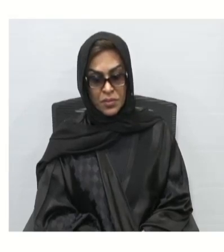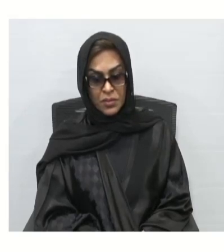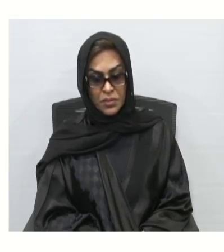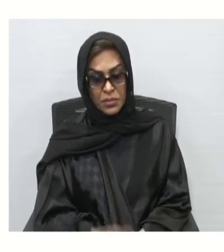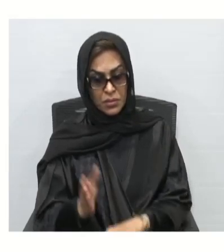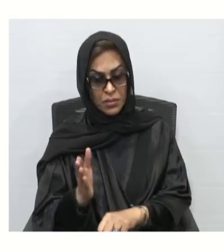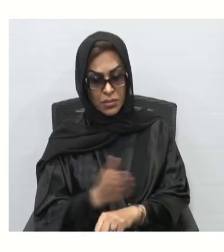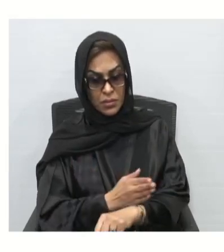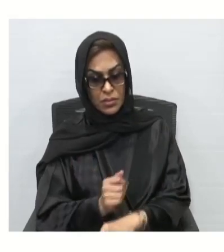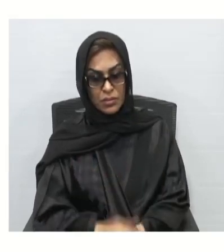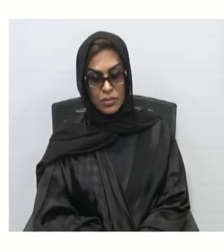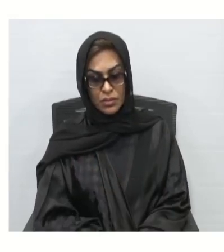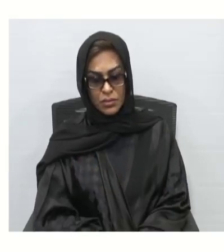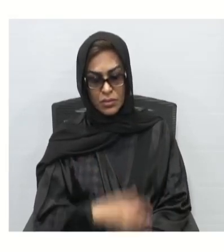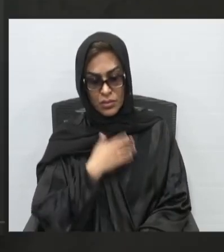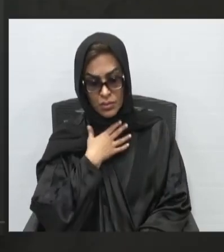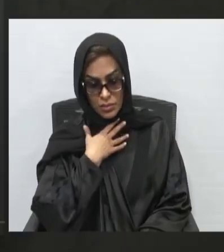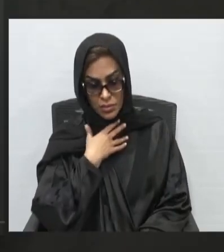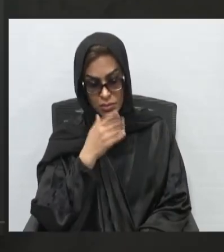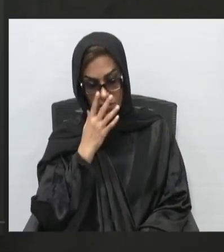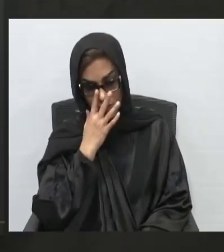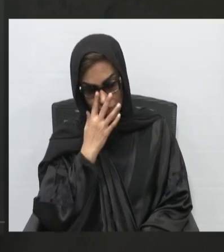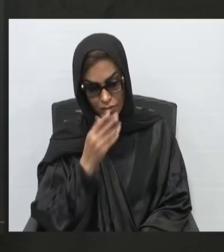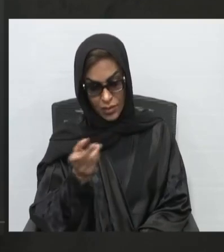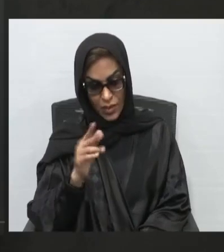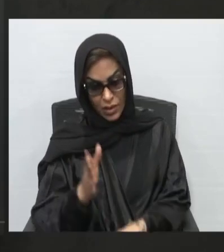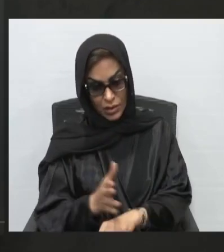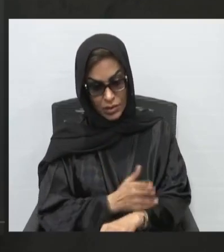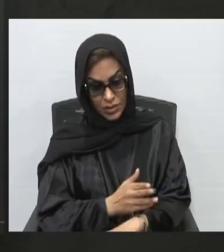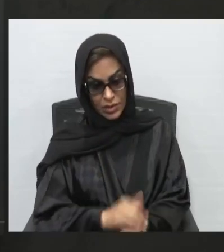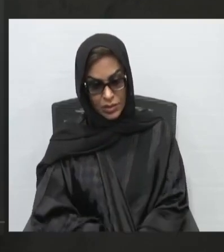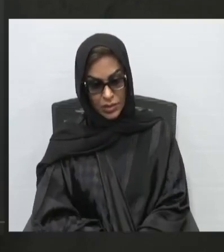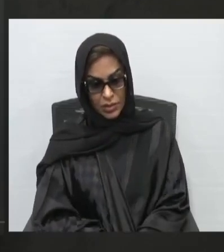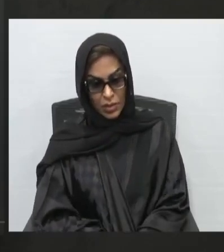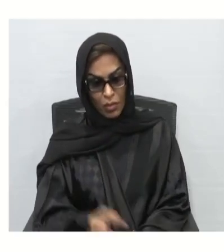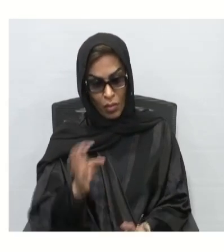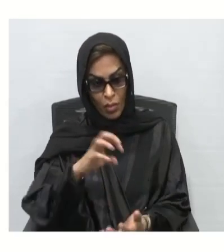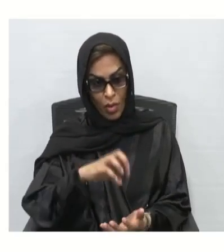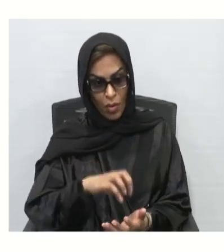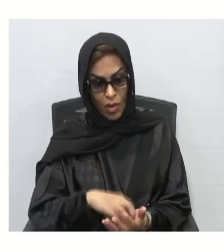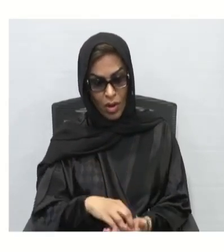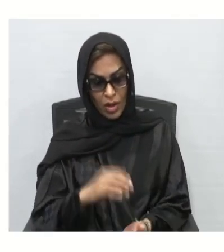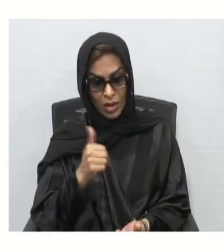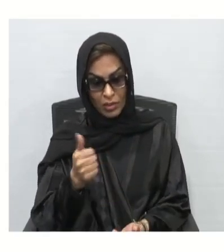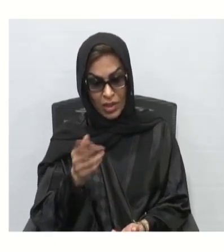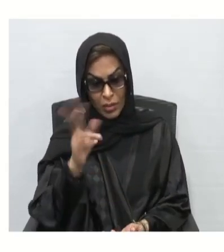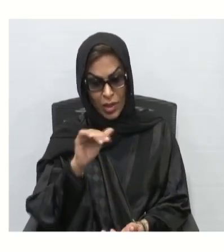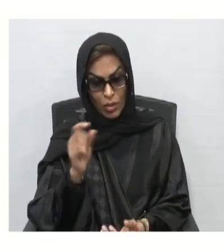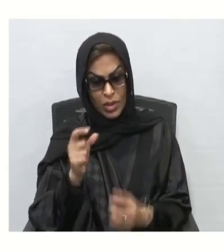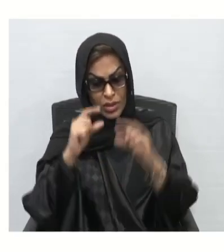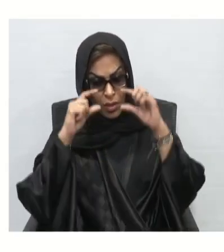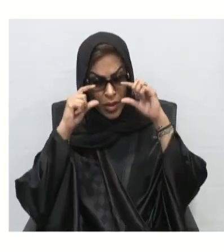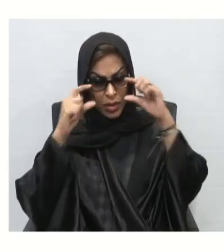ايضا ننتبه للتحذيرات الامنيه مثل التحذير من المواقع الالكترونيه غير الامنه